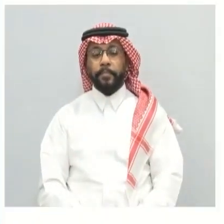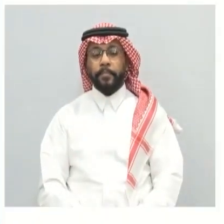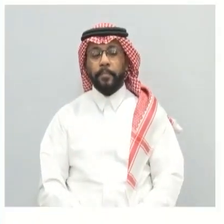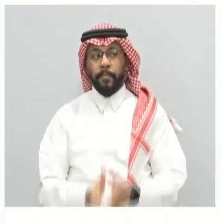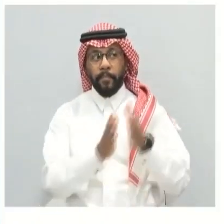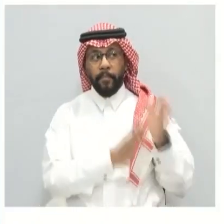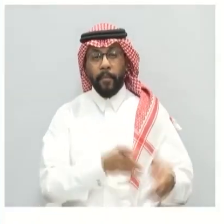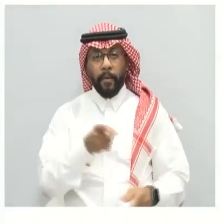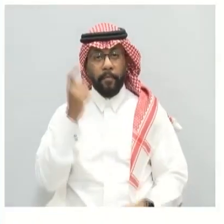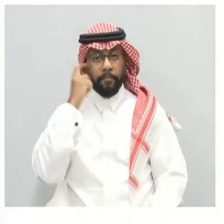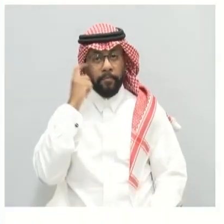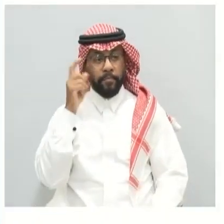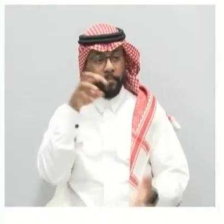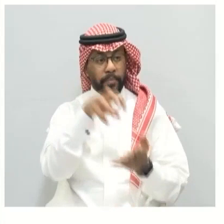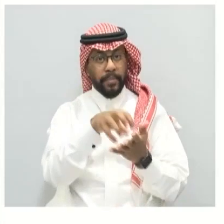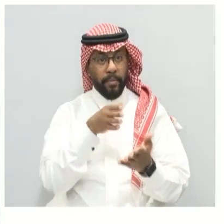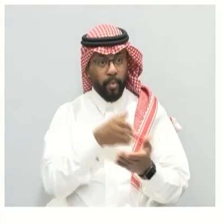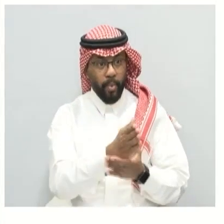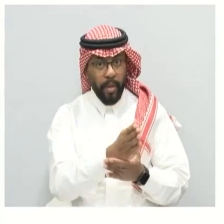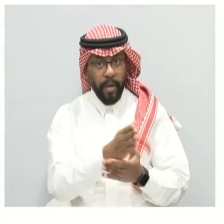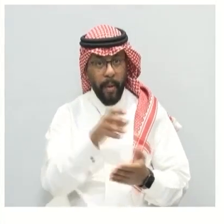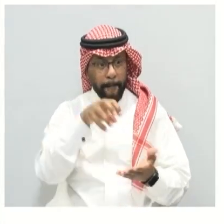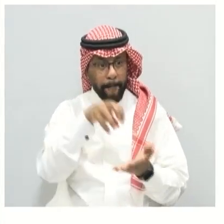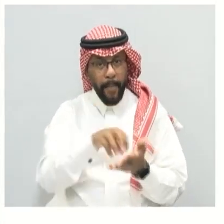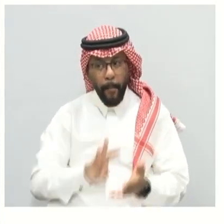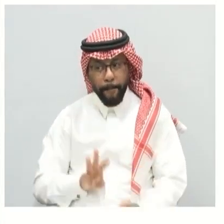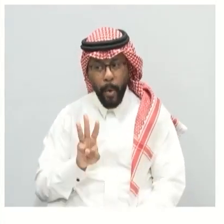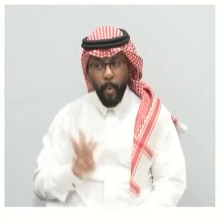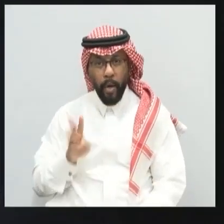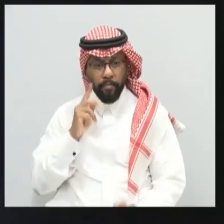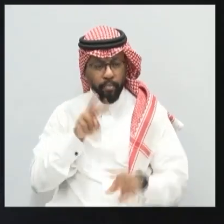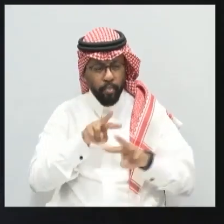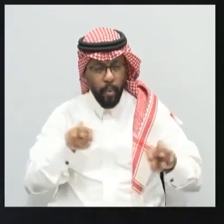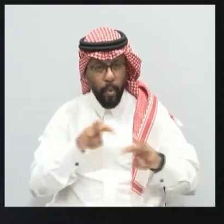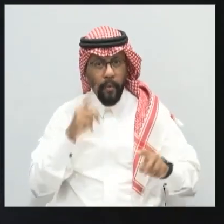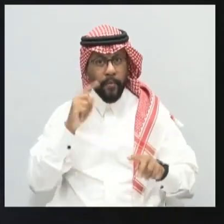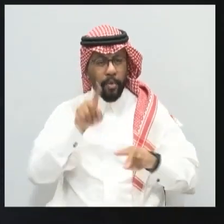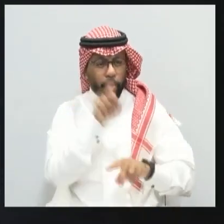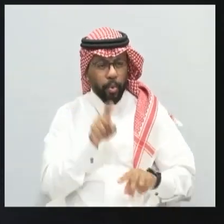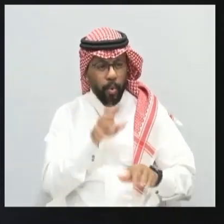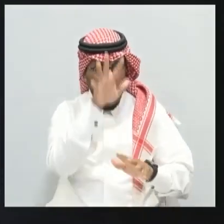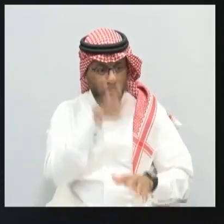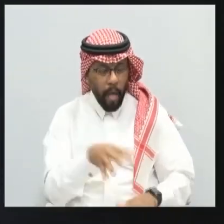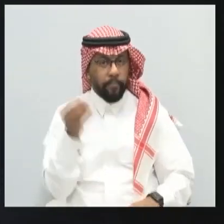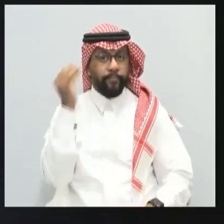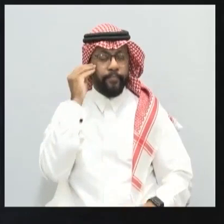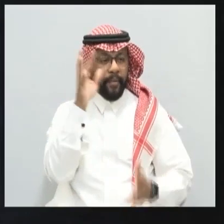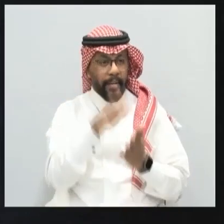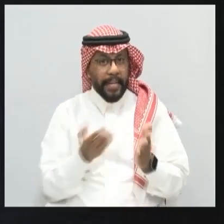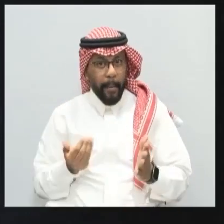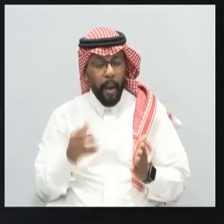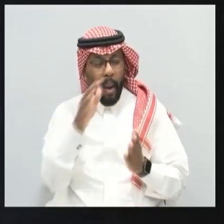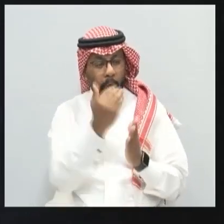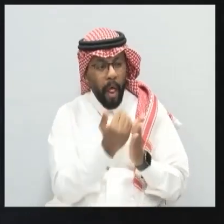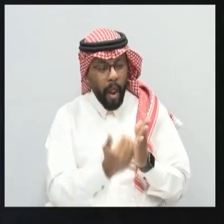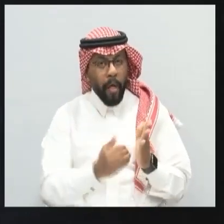كذلك التعرف على الجهه فتدخل على موقع الجهه وتتعرف عليها وتعرف تفاصيل اكثر واكبر ما هو